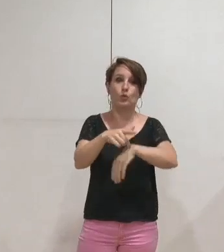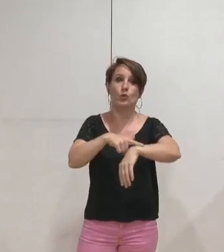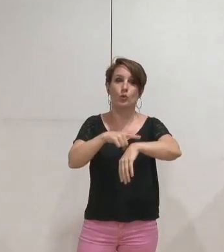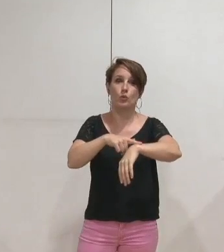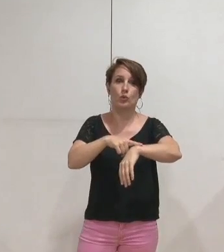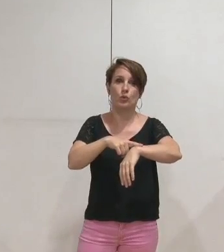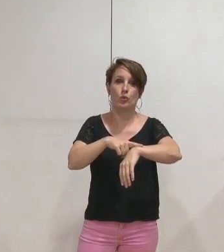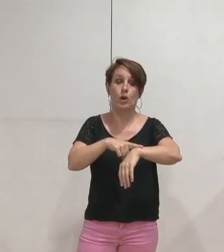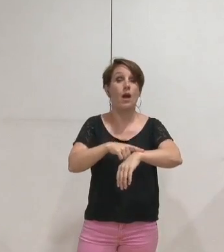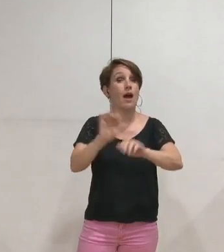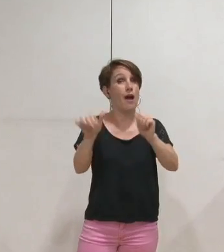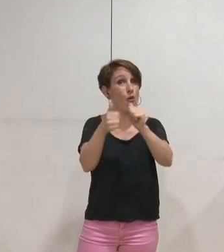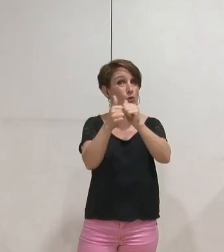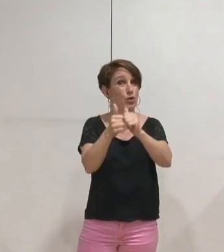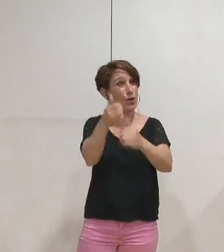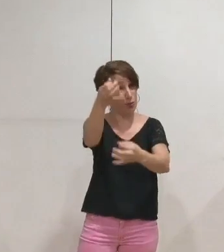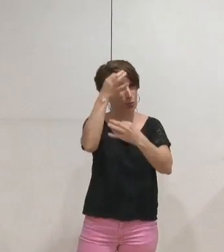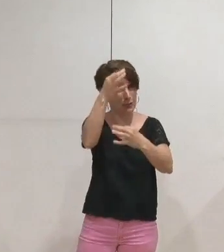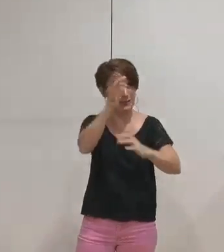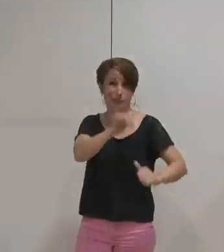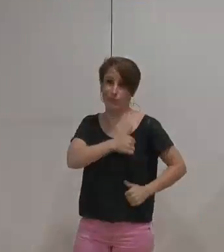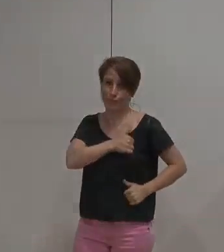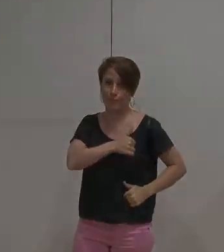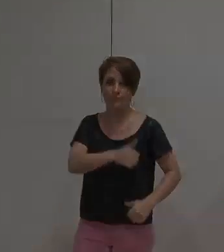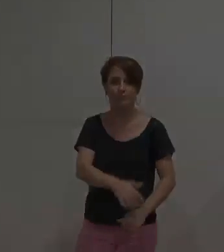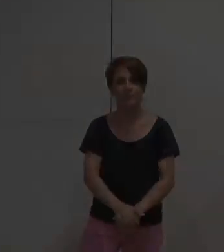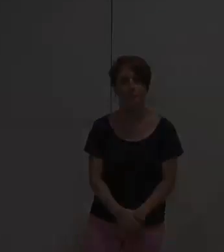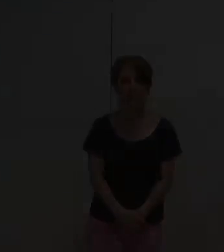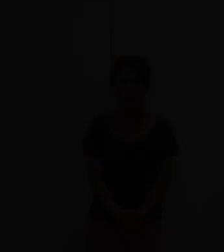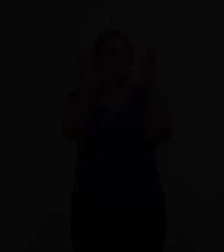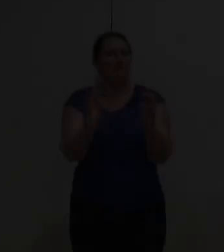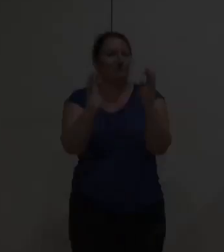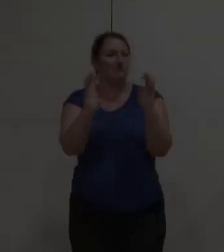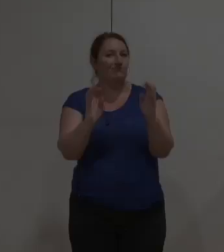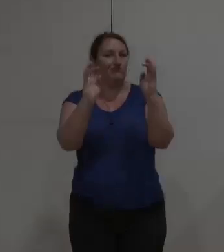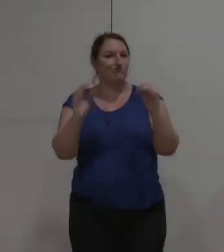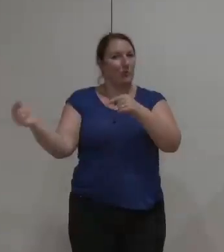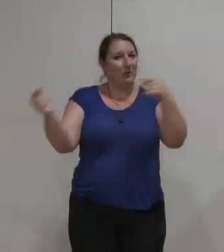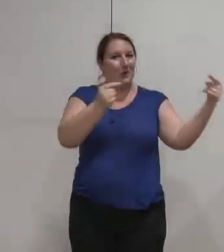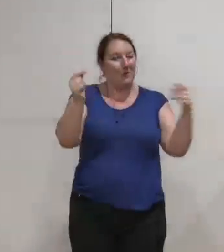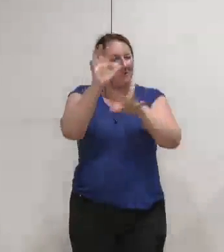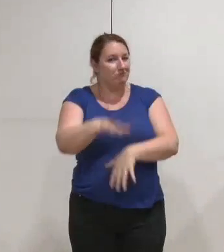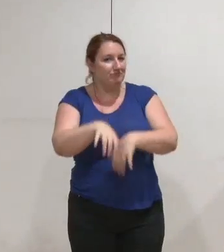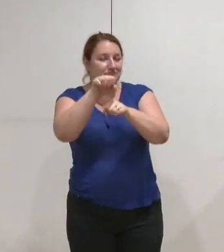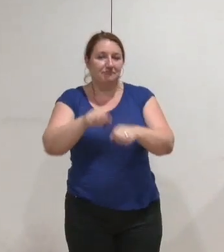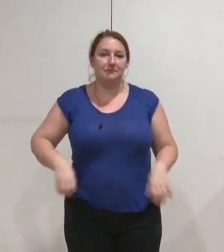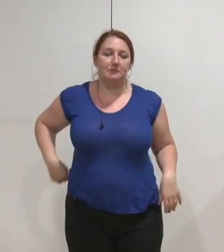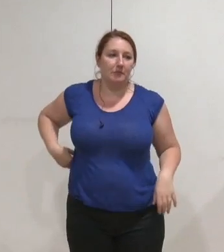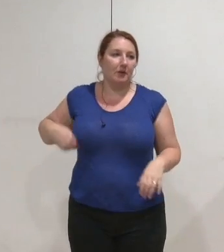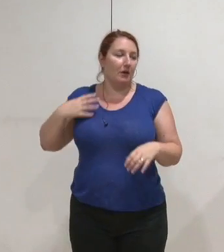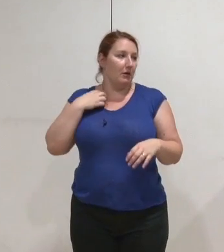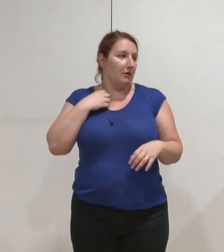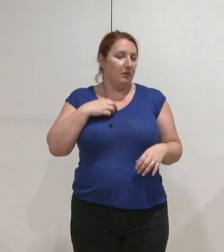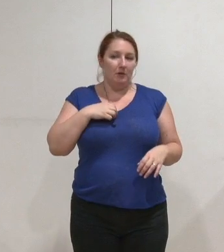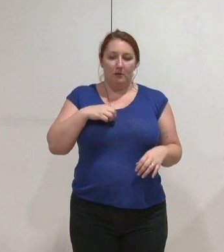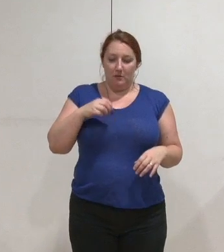23 3h pétante la séance reprend et nous